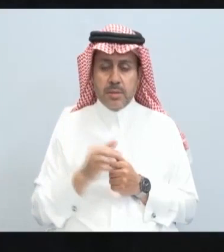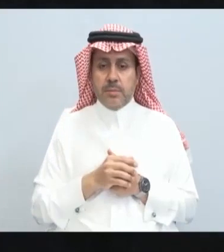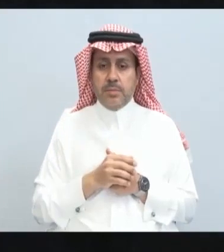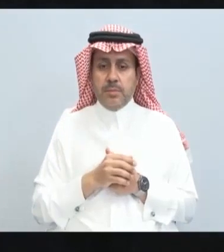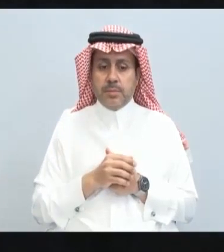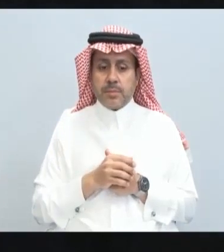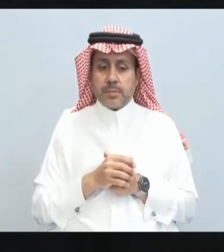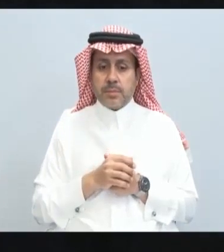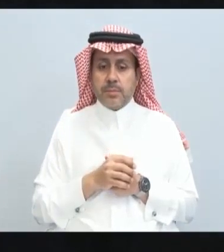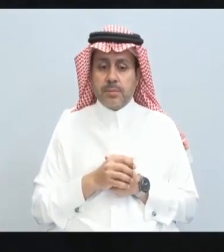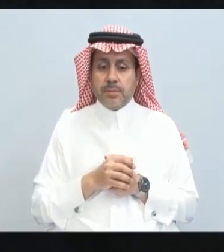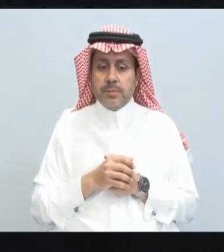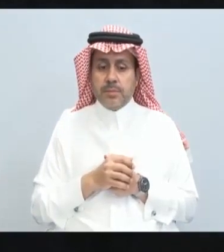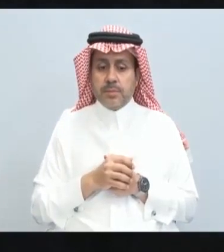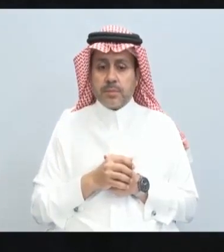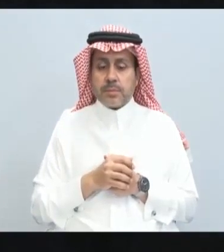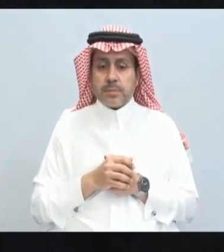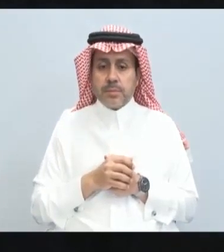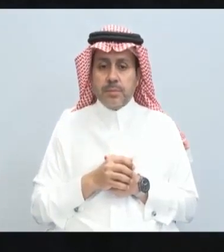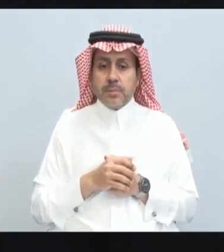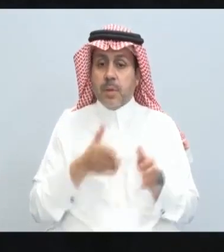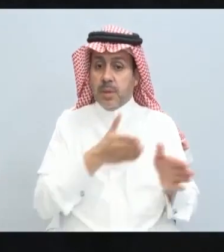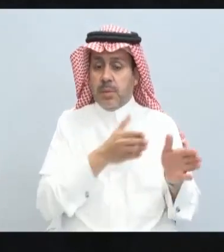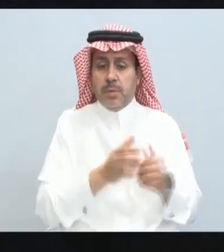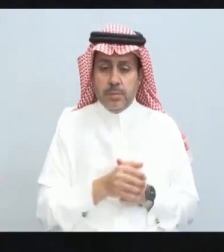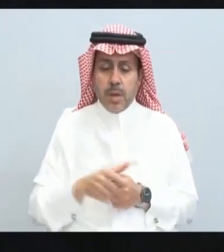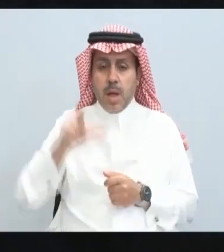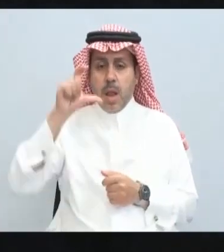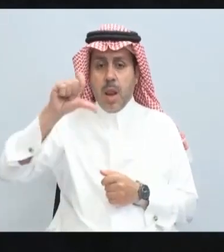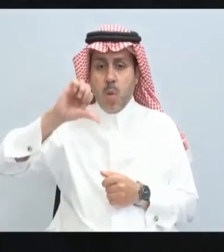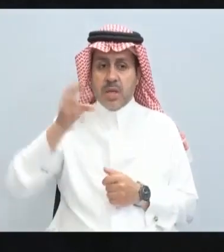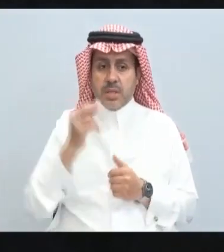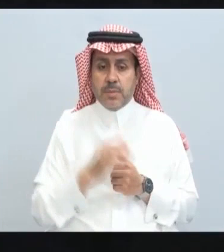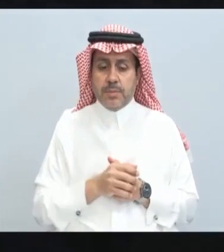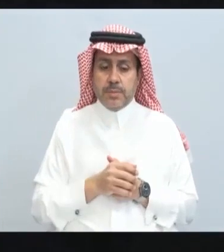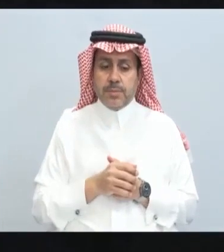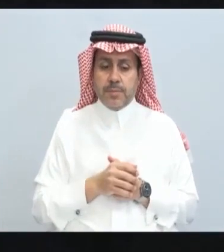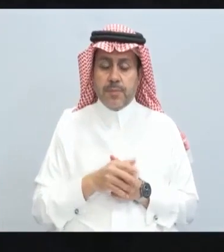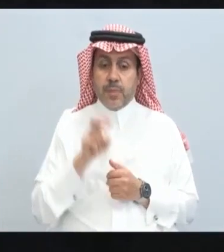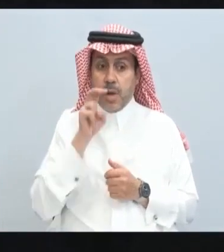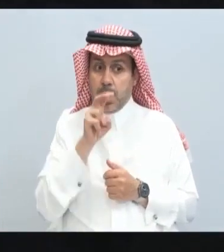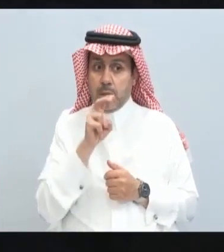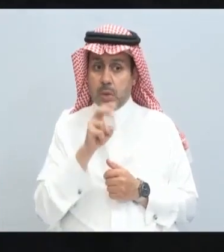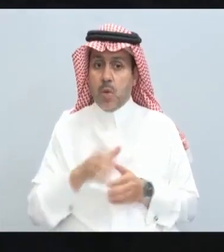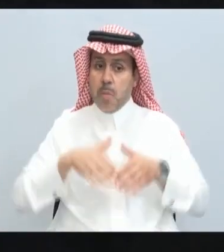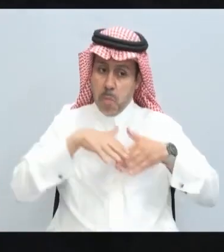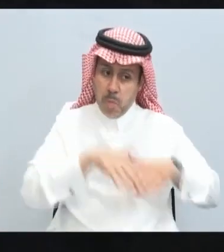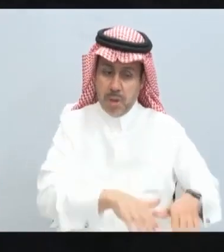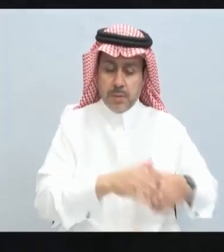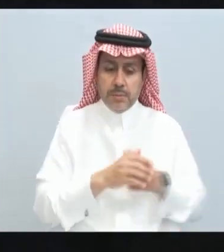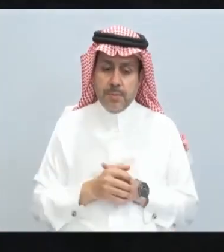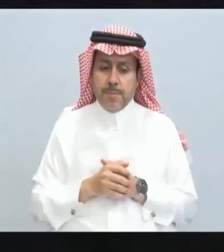فاذا حذفت لابد ان تذكر شيء من مما يتبعه من لوازمه انا عندما اقول مثلا رايت بحرا يتصدق